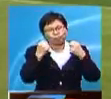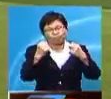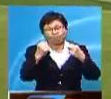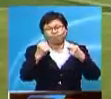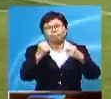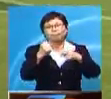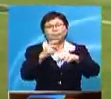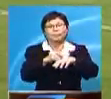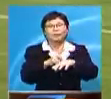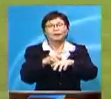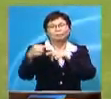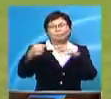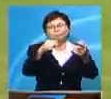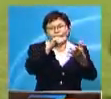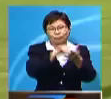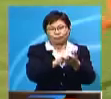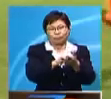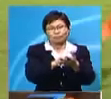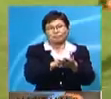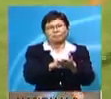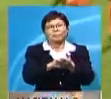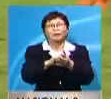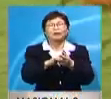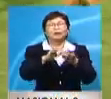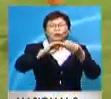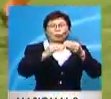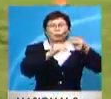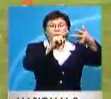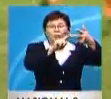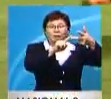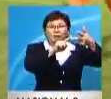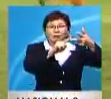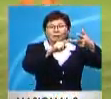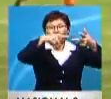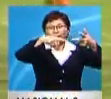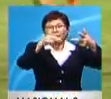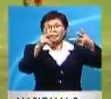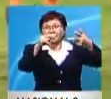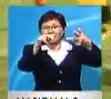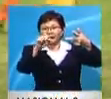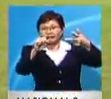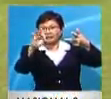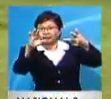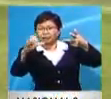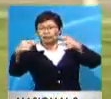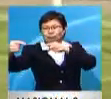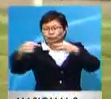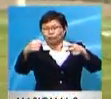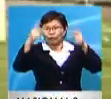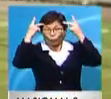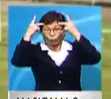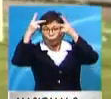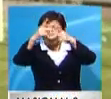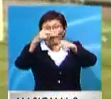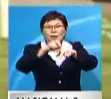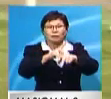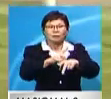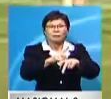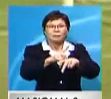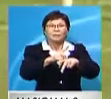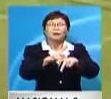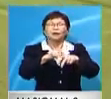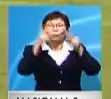jengk Liga Selain itu pasukan di tangga ketiga Liga pkns FC menentang Kuantan Fa di stadium Darul